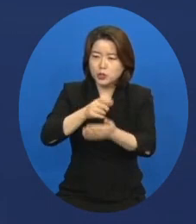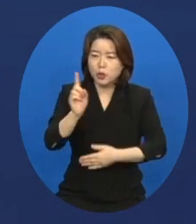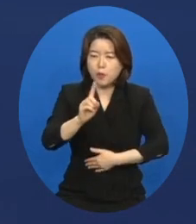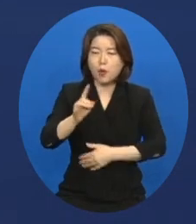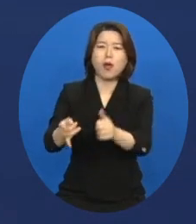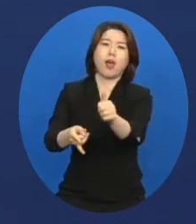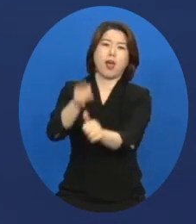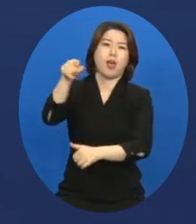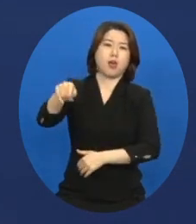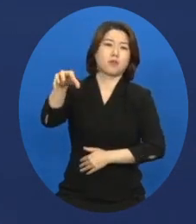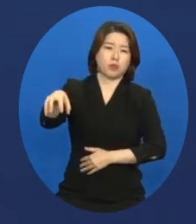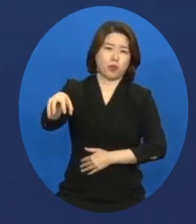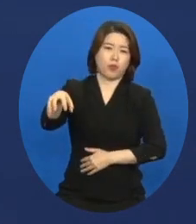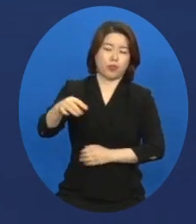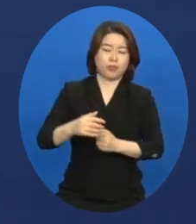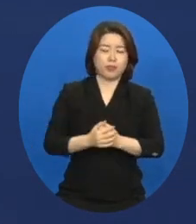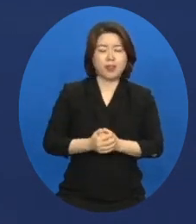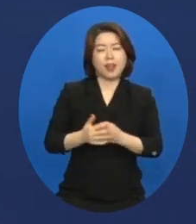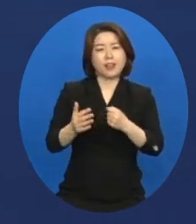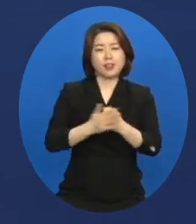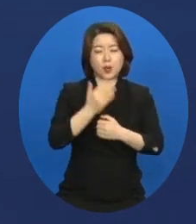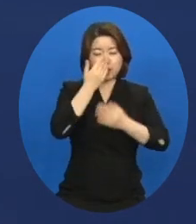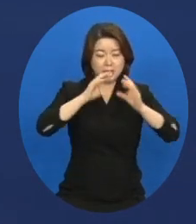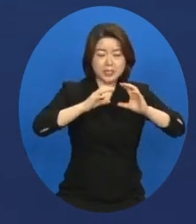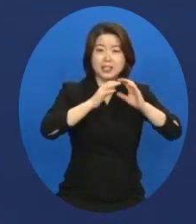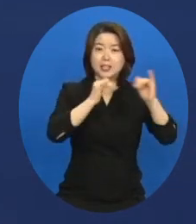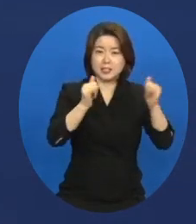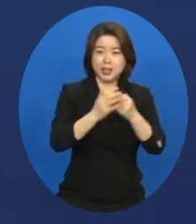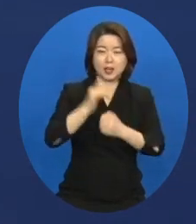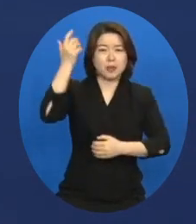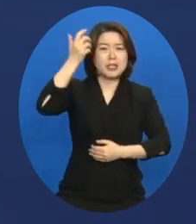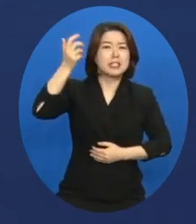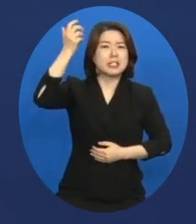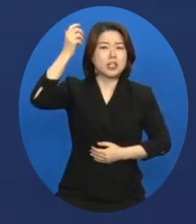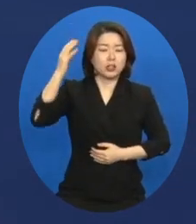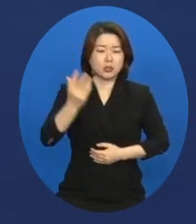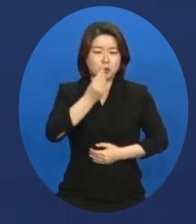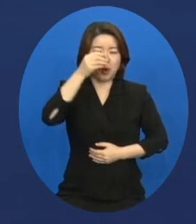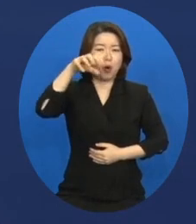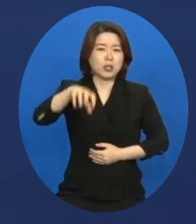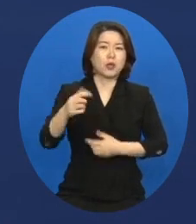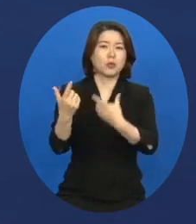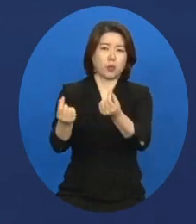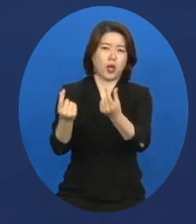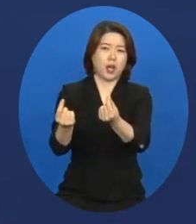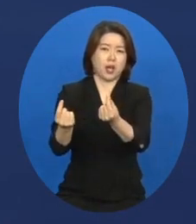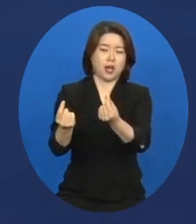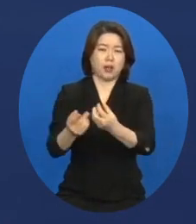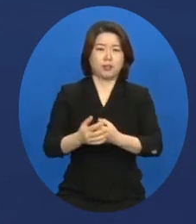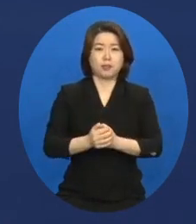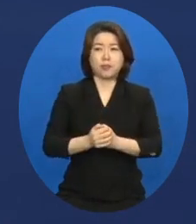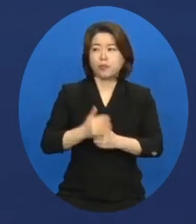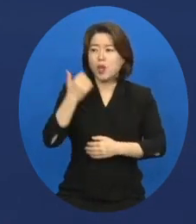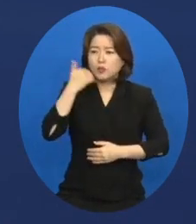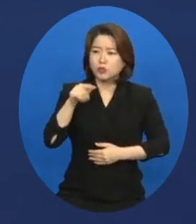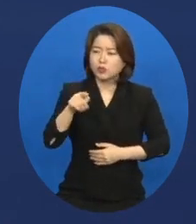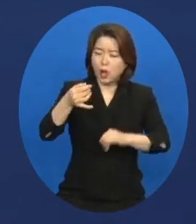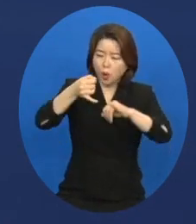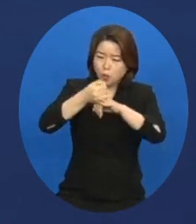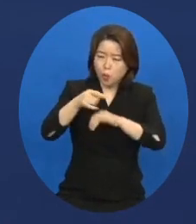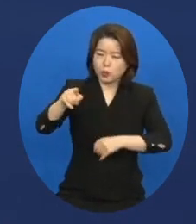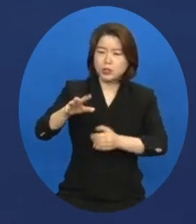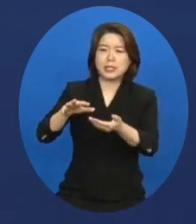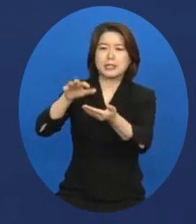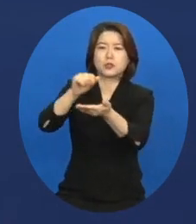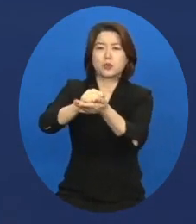이 헤브론 땅은 이스라엘 백성들에게 있어서는 영적인 성지와도 같은 곳입니다. 누군가가 반드시